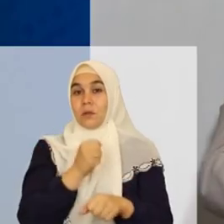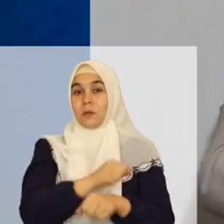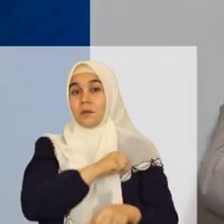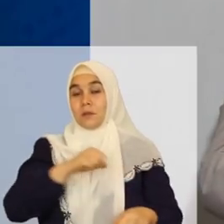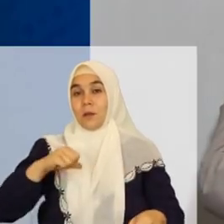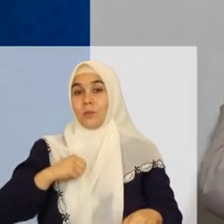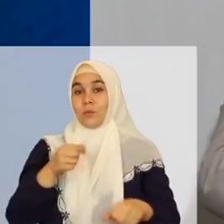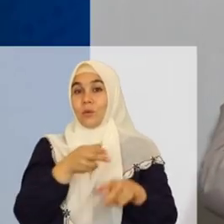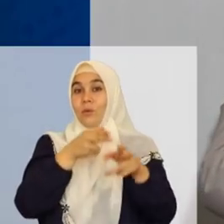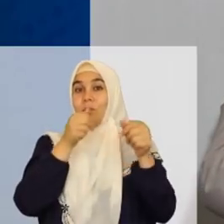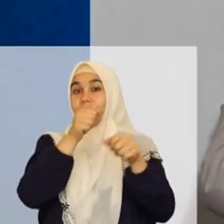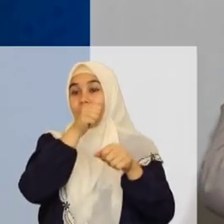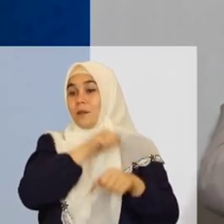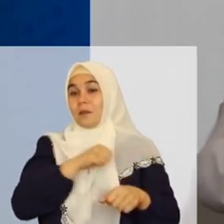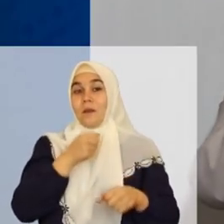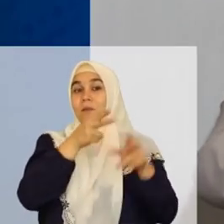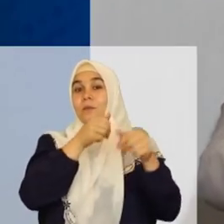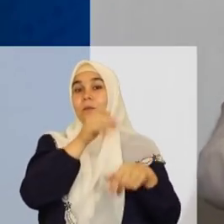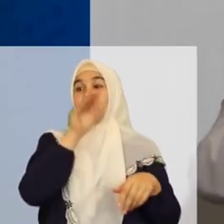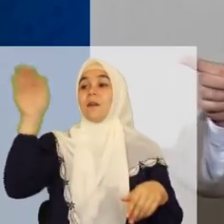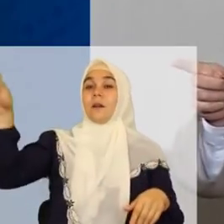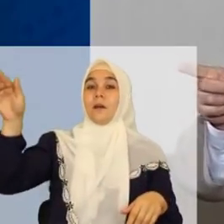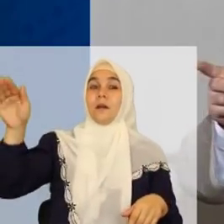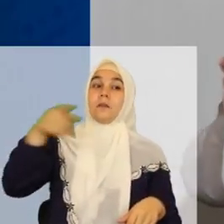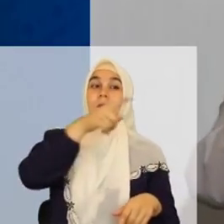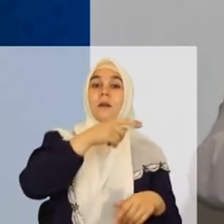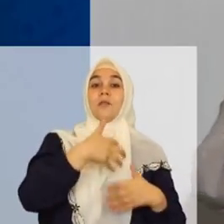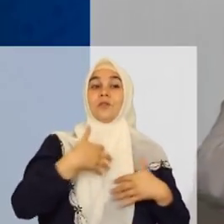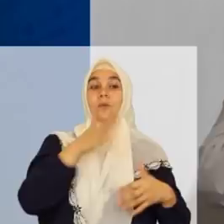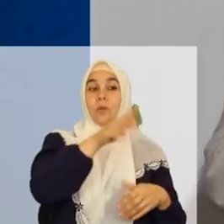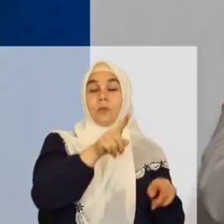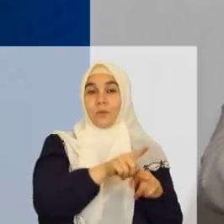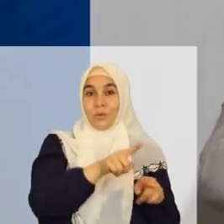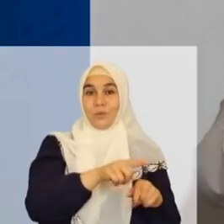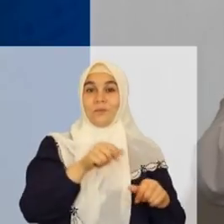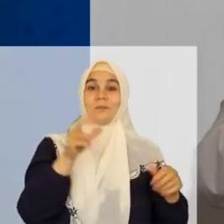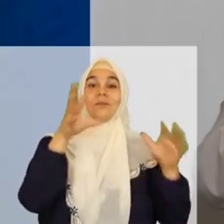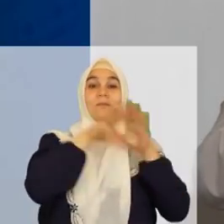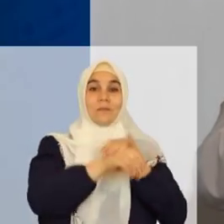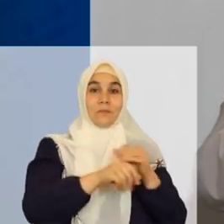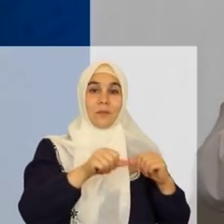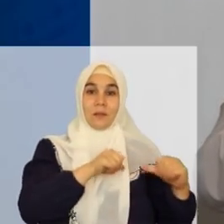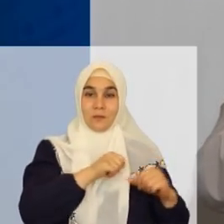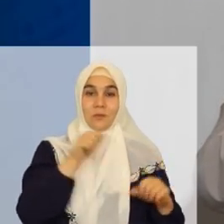O'zi ovchi ovlamasi emas, ovchi kelyapti, u yerda hayvon turibdi deb aytsa ham